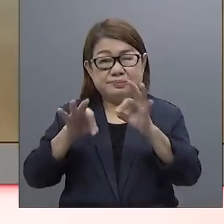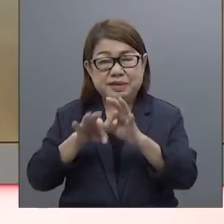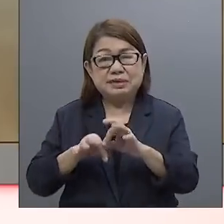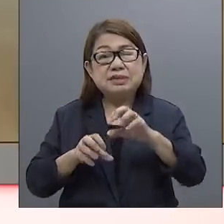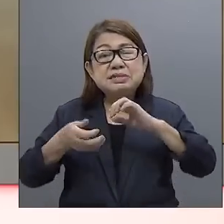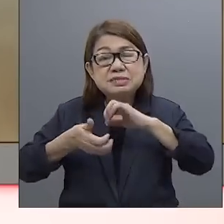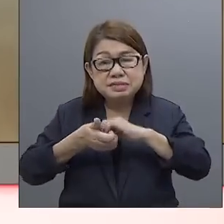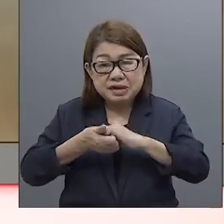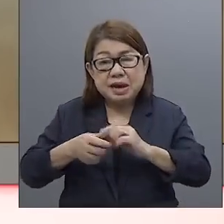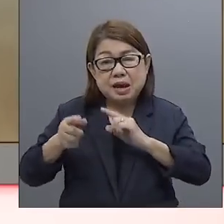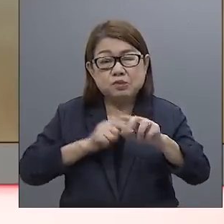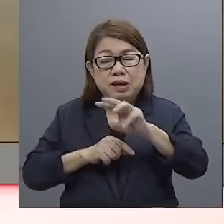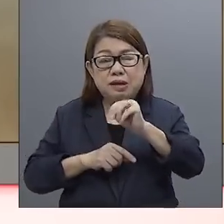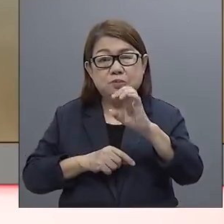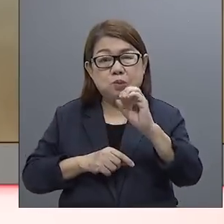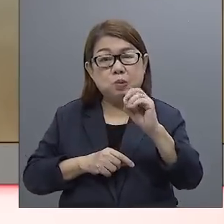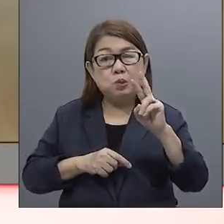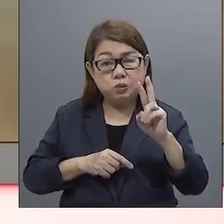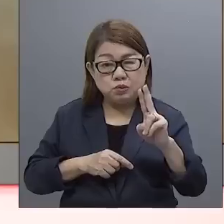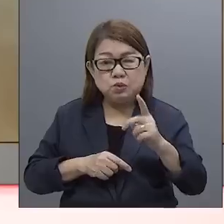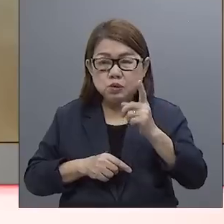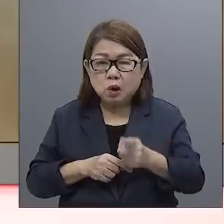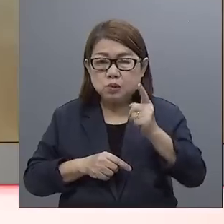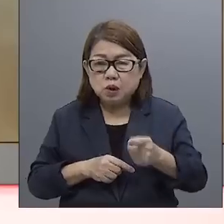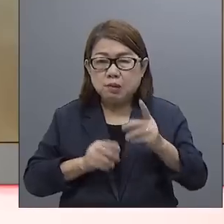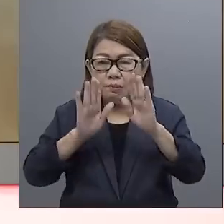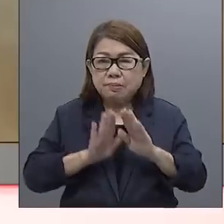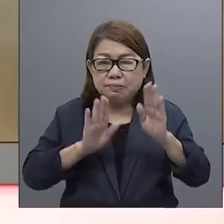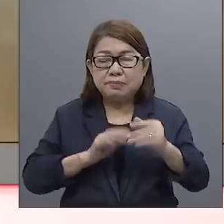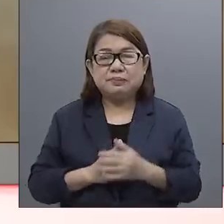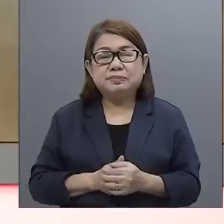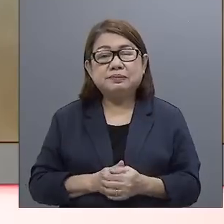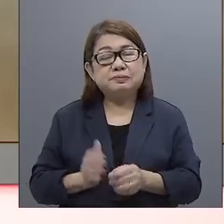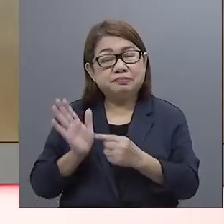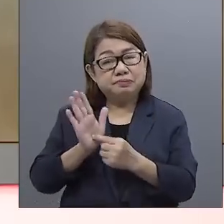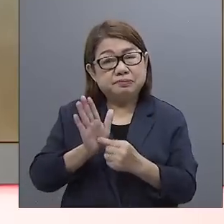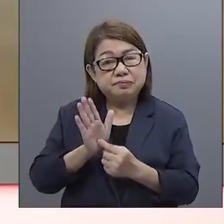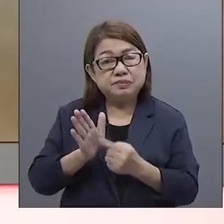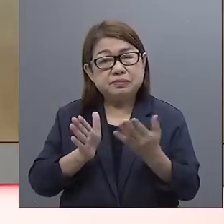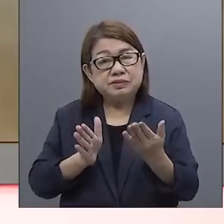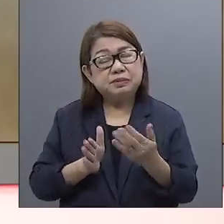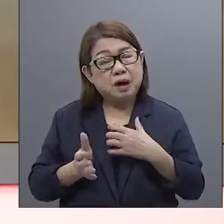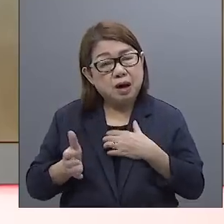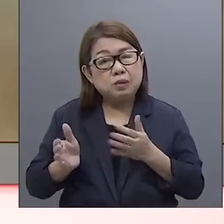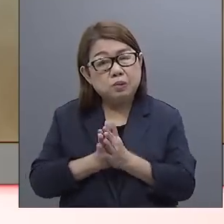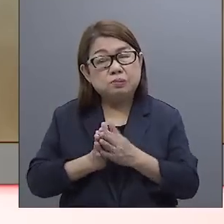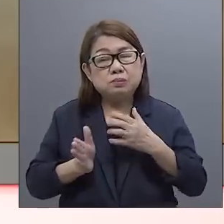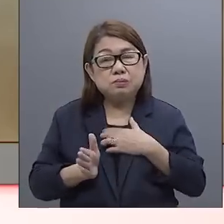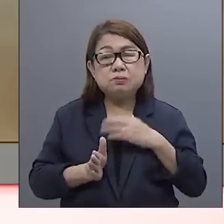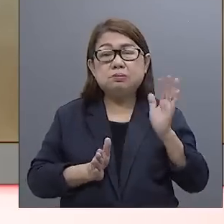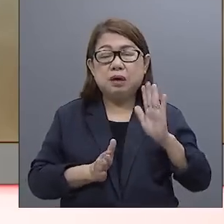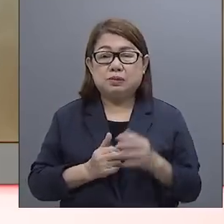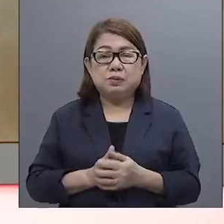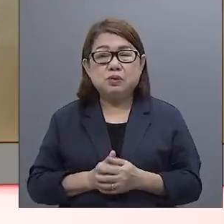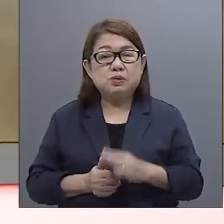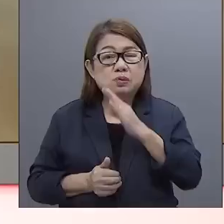าลที่เป็นมิติใหม่ทางการเมืองของการร่วมรัฐบาลหรือจะเป็นเงื่อนไขที่จะนำไปสู่การร่วมรัฐบาลกันไม่ได้